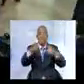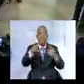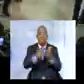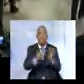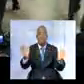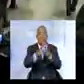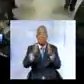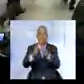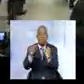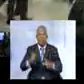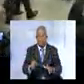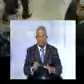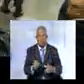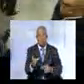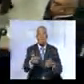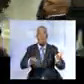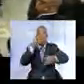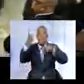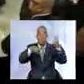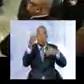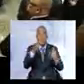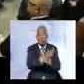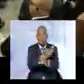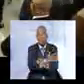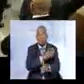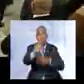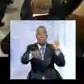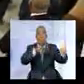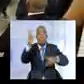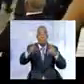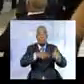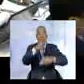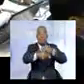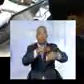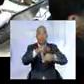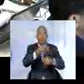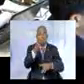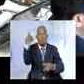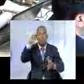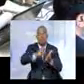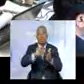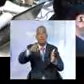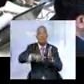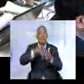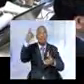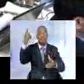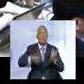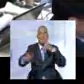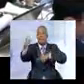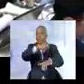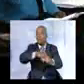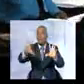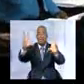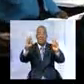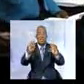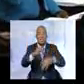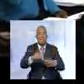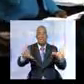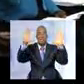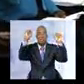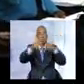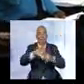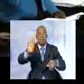de dignité et de développement durable des peuples du monde. Pour cette première journée, une trentaine de chefs d'État et de